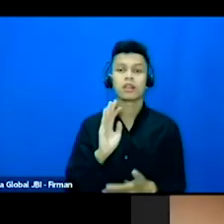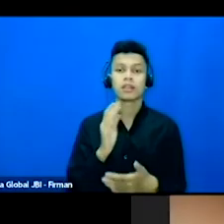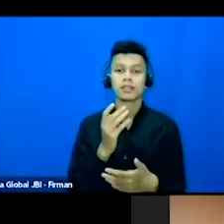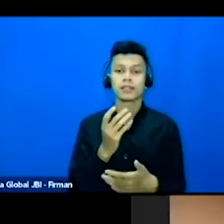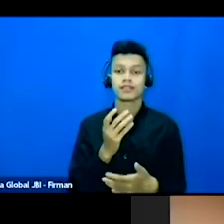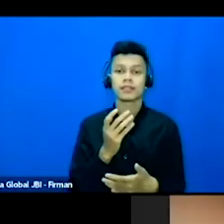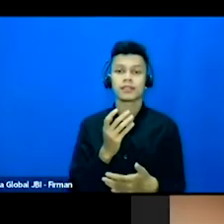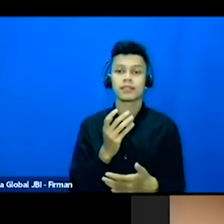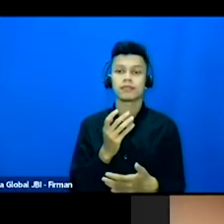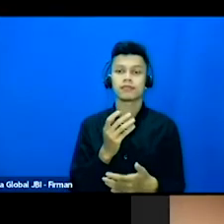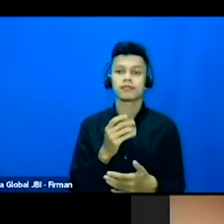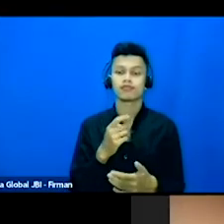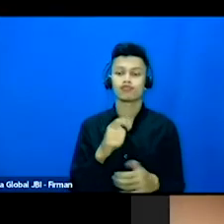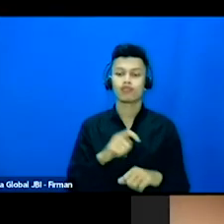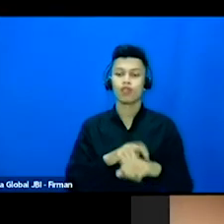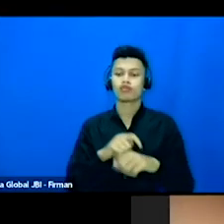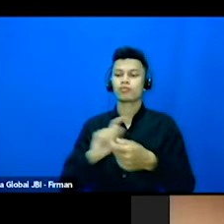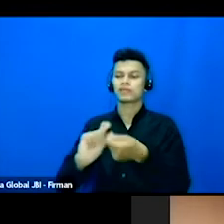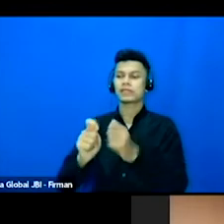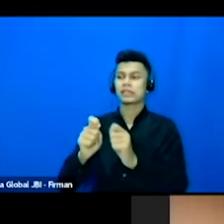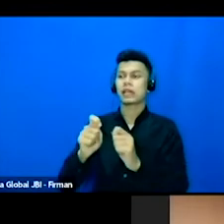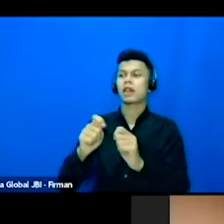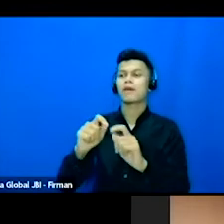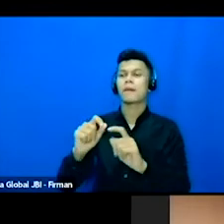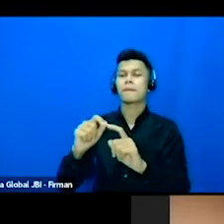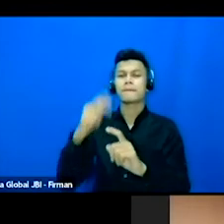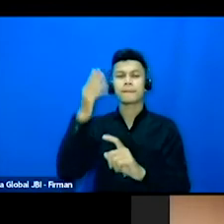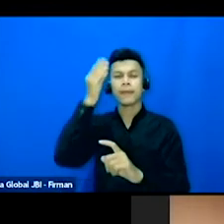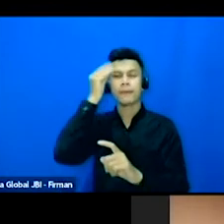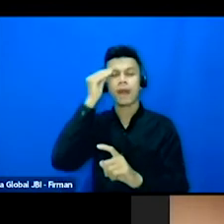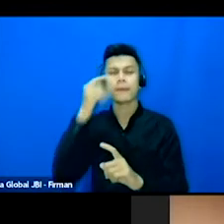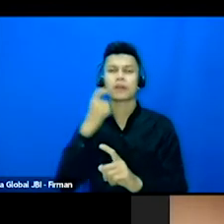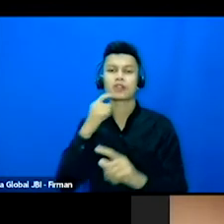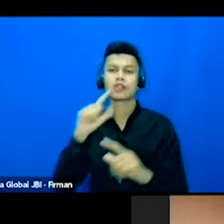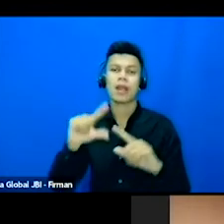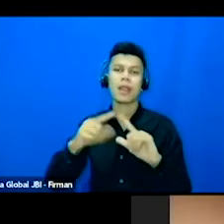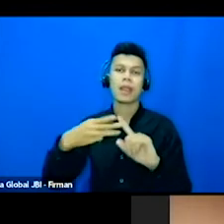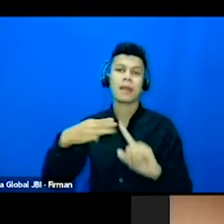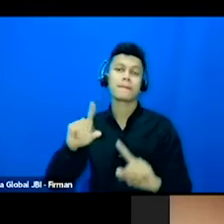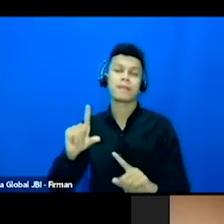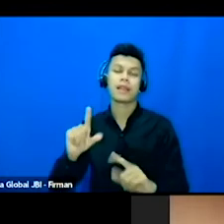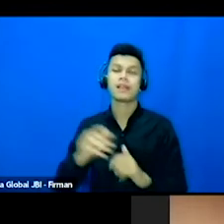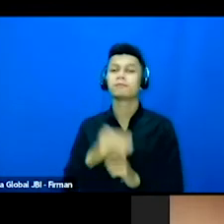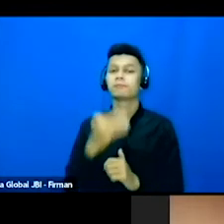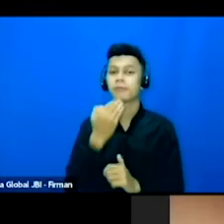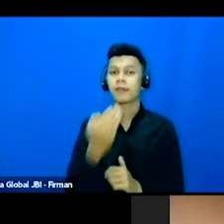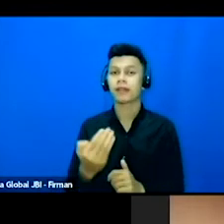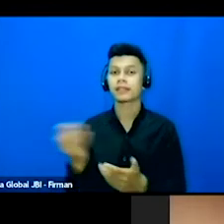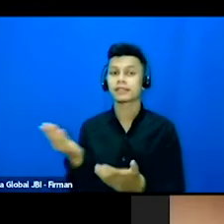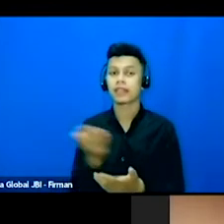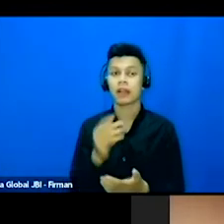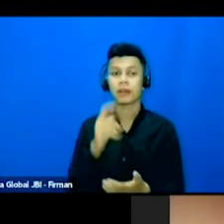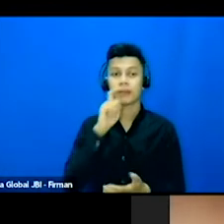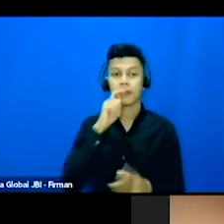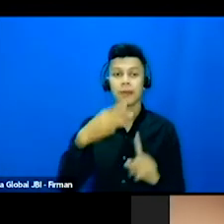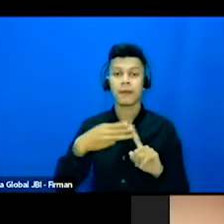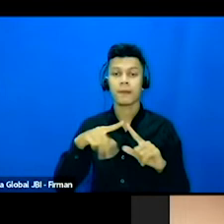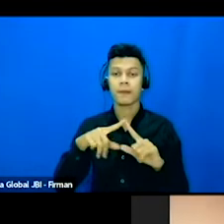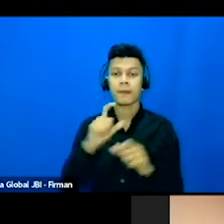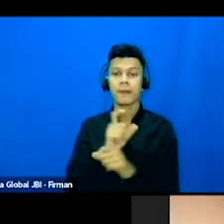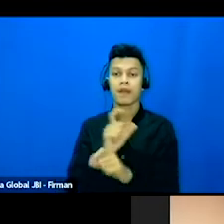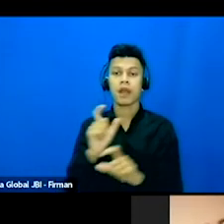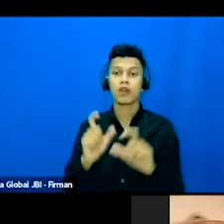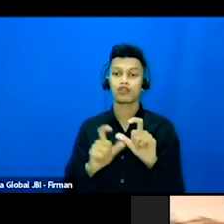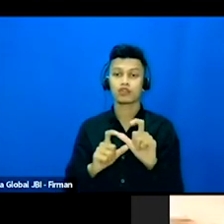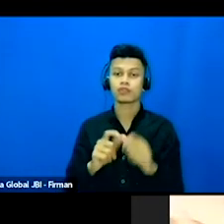dalam mengecek persepsi konsumen terhadap pemahaman akan label Terima kasih silakan kepada bakal bagus dan mungkin kalau